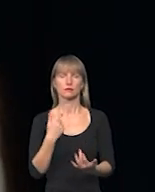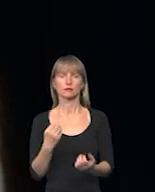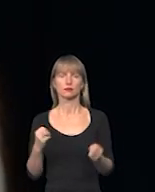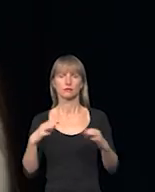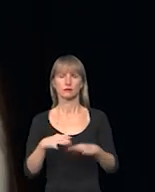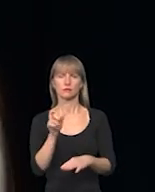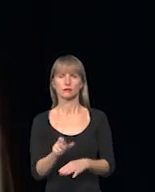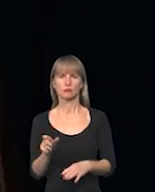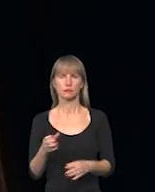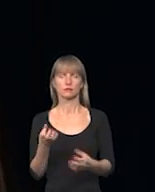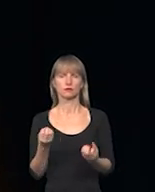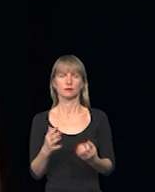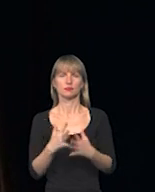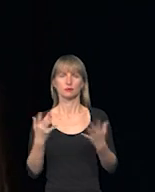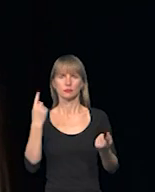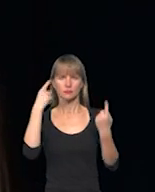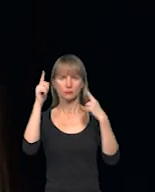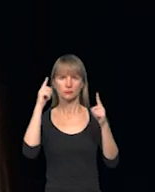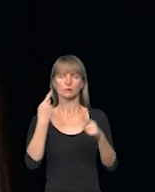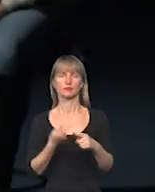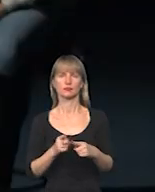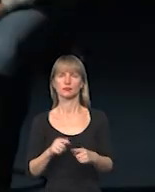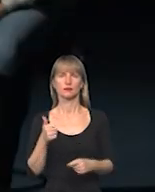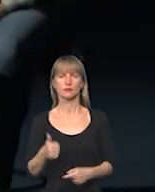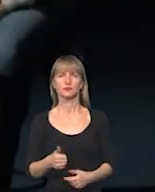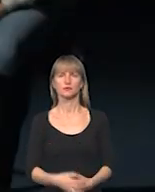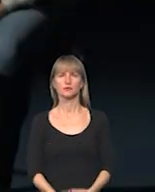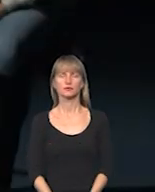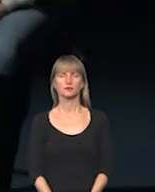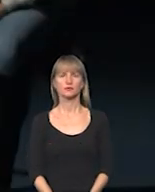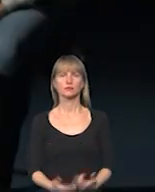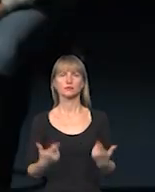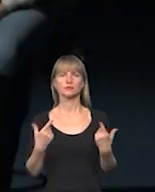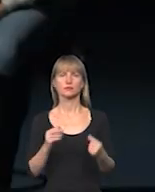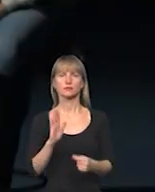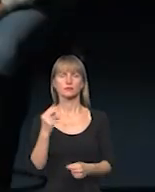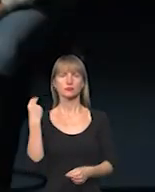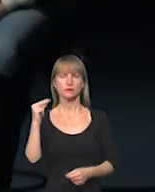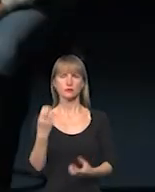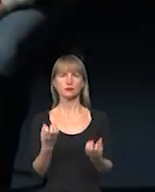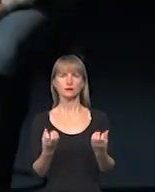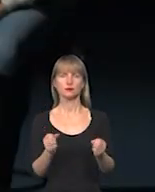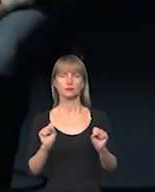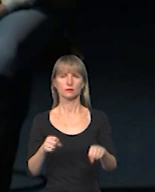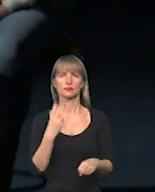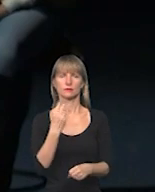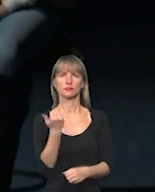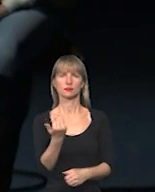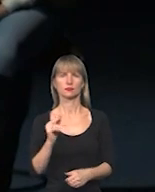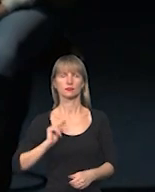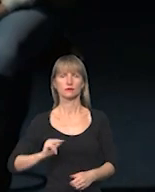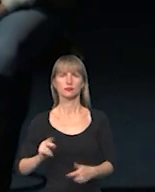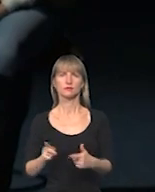ще інтенсивніше. Це класно. Де в Запоріжжі ще можна побачити ваші роботи?